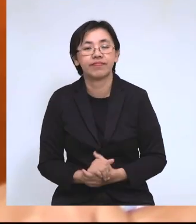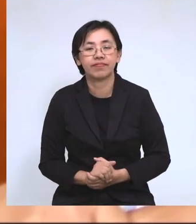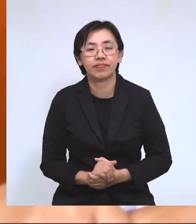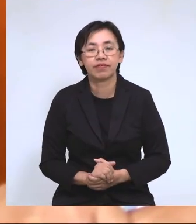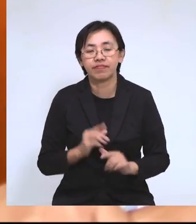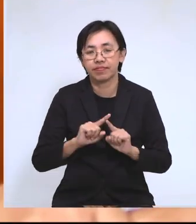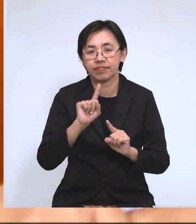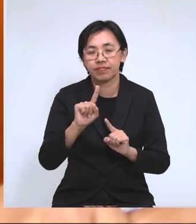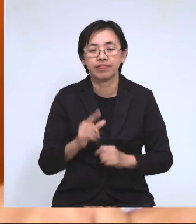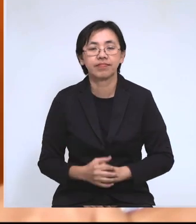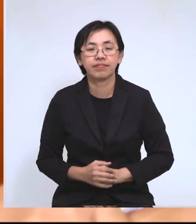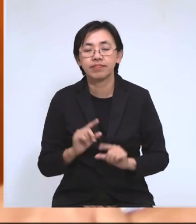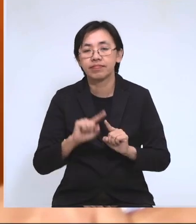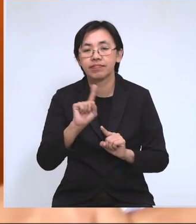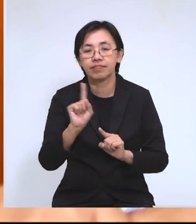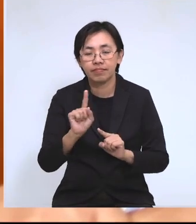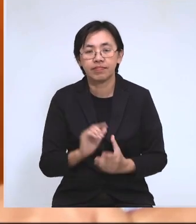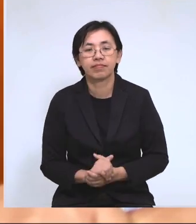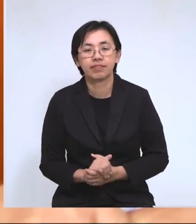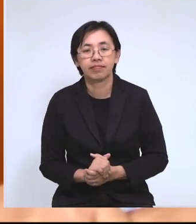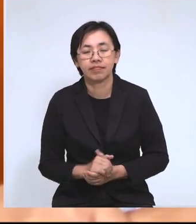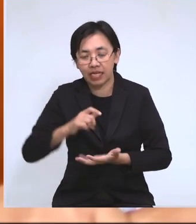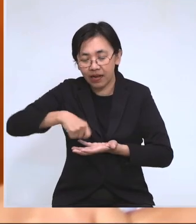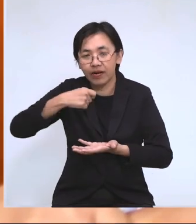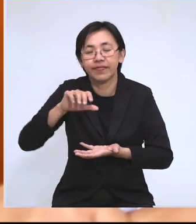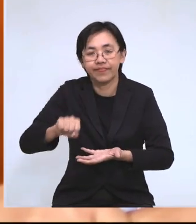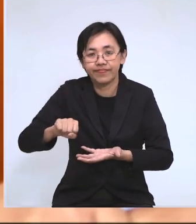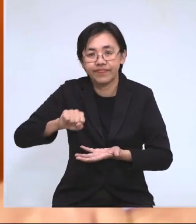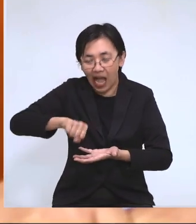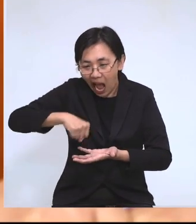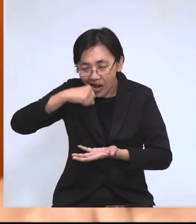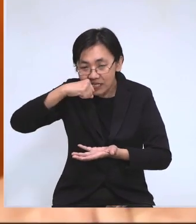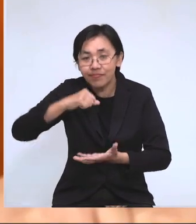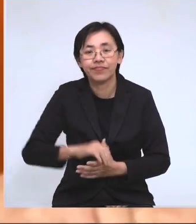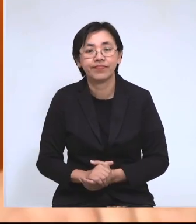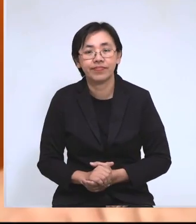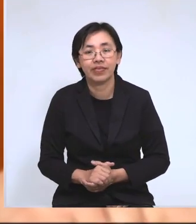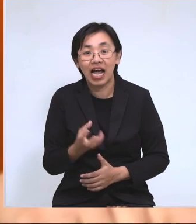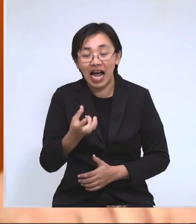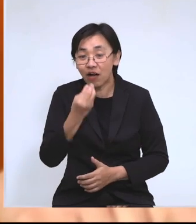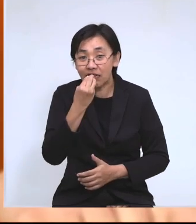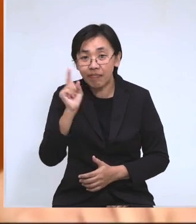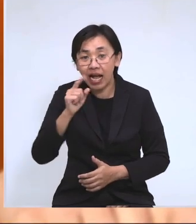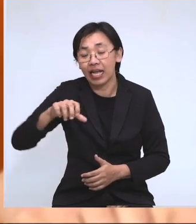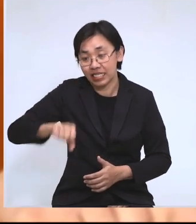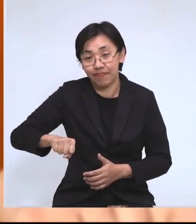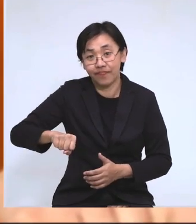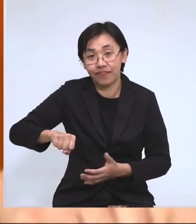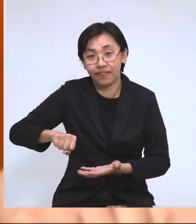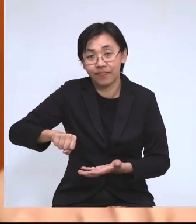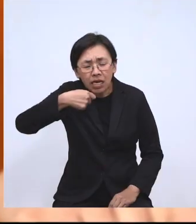ตอนด้วยกันนะคะขั้นตอนแรกก็คือเราจะต้องจับช้อนถูกไหมคะเราคิดนะว่าเราจะกิน